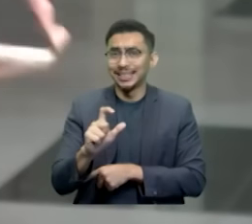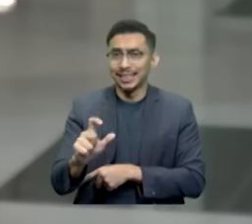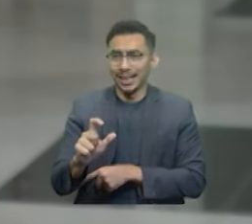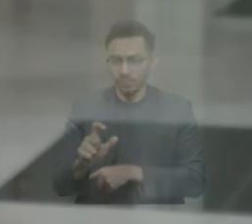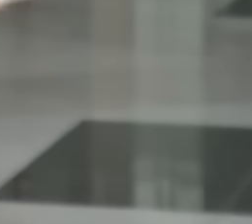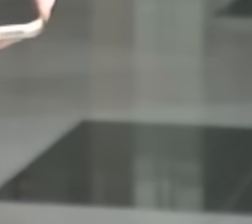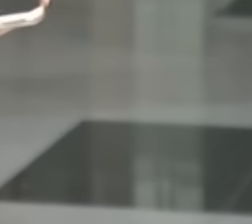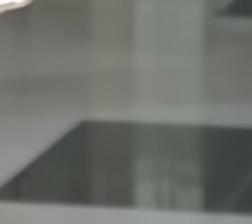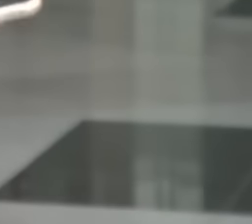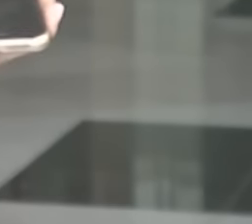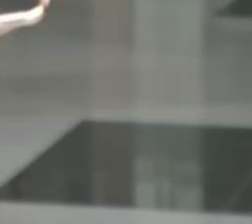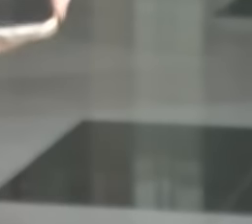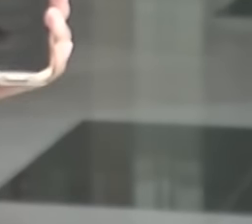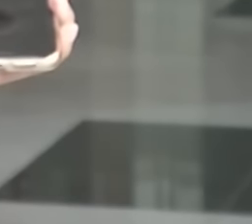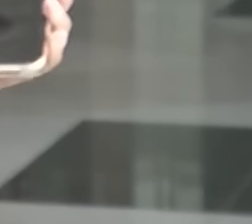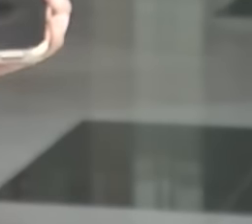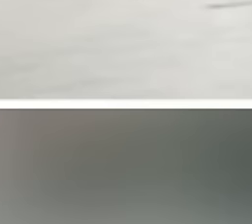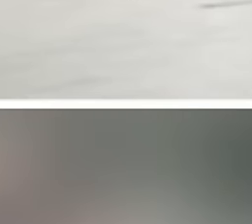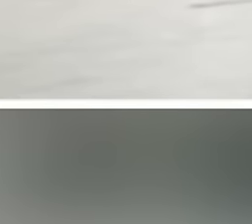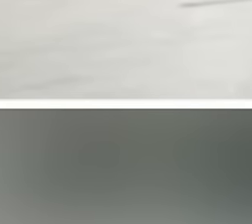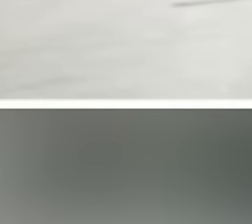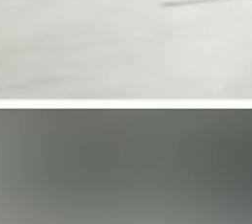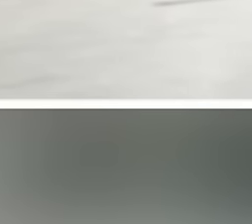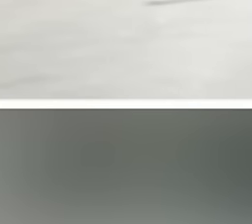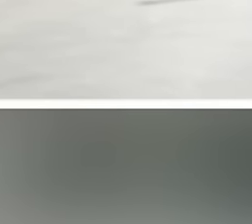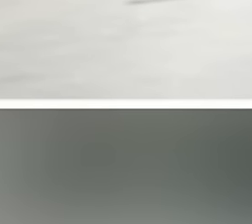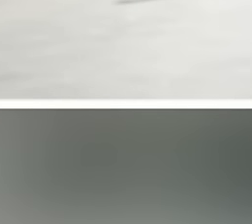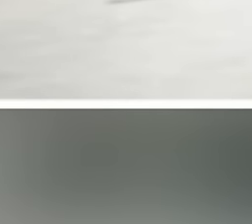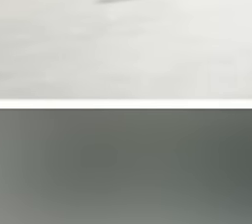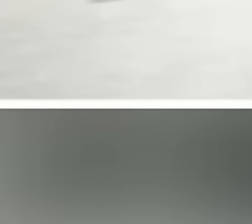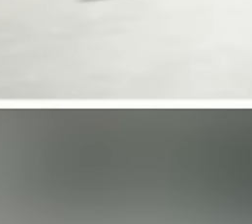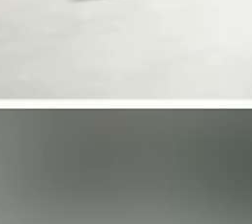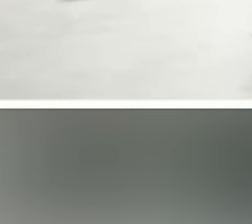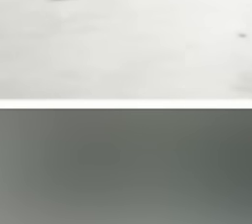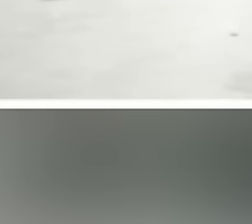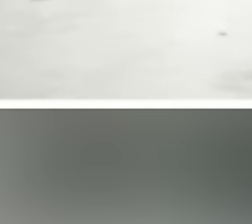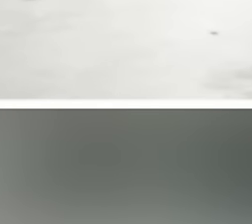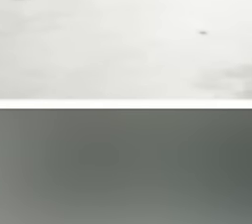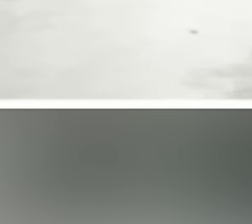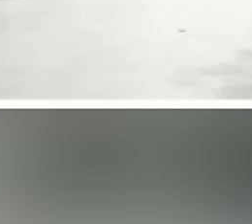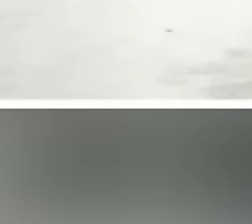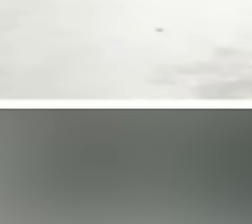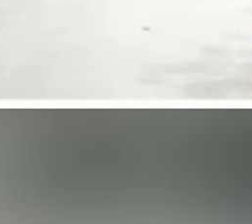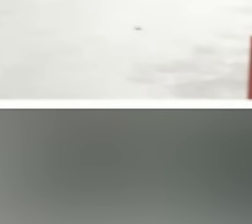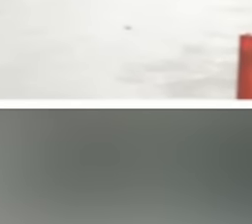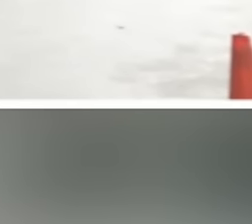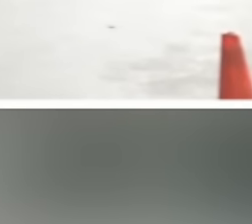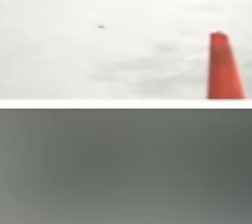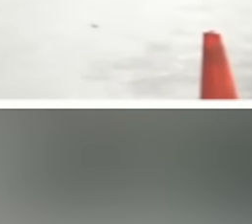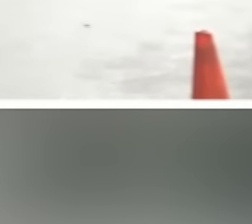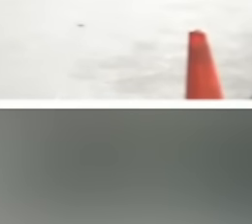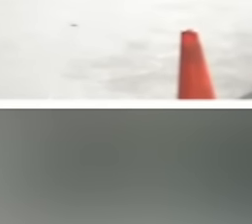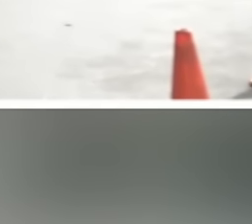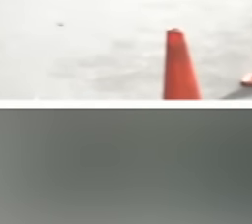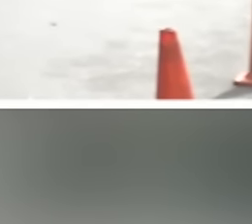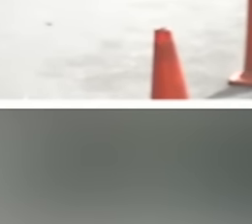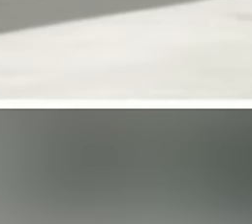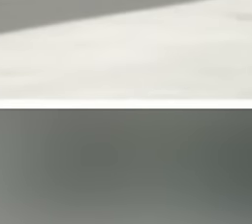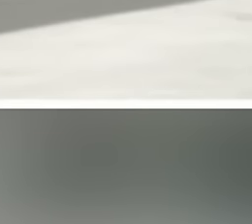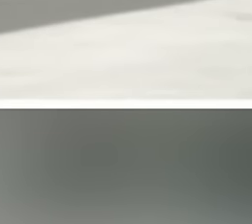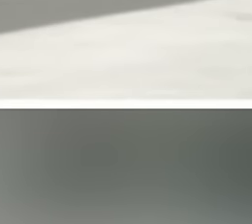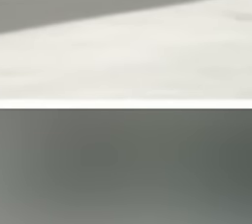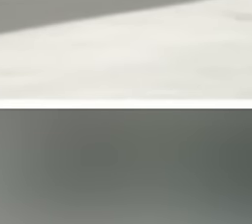dalam sudah rampung untuk siap digunakan nanti malam. Berdasarkan informasi yang kami dapatkan, untuk nanti malam debat kali ini akan diamankan oleh